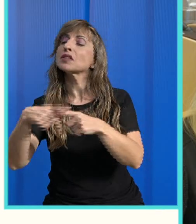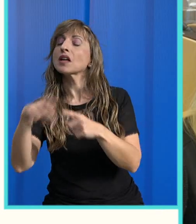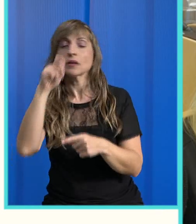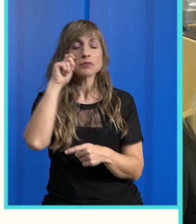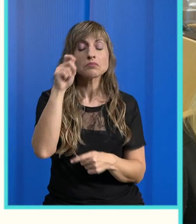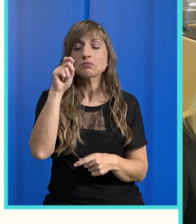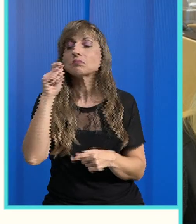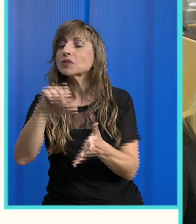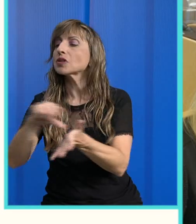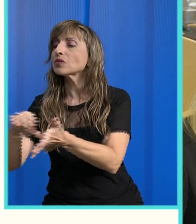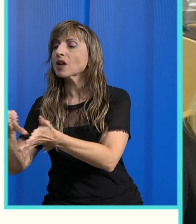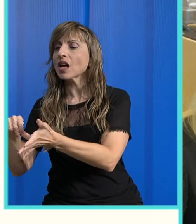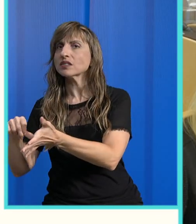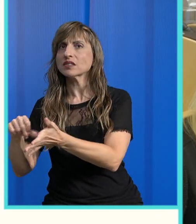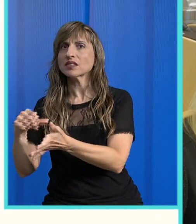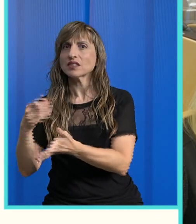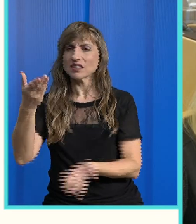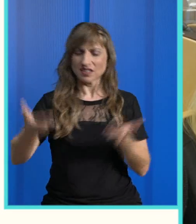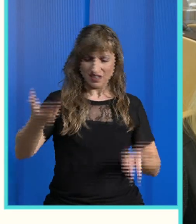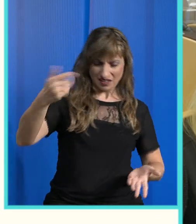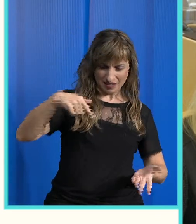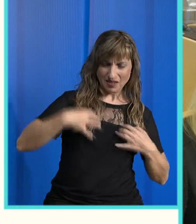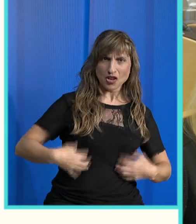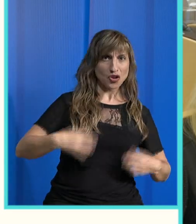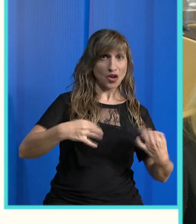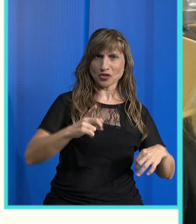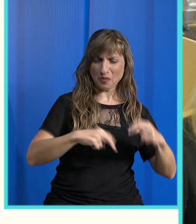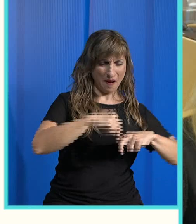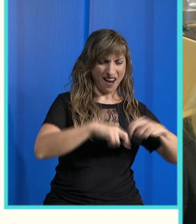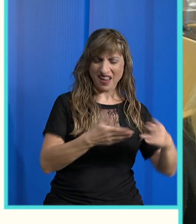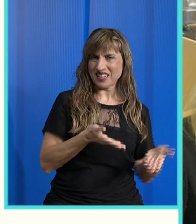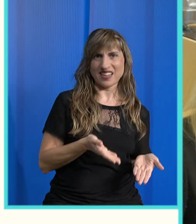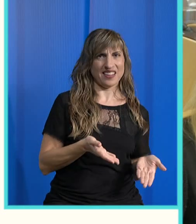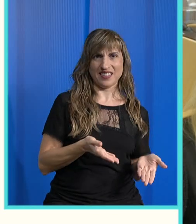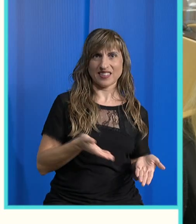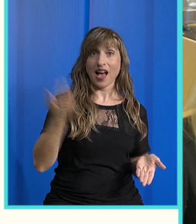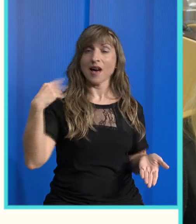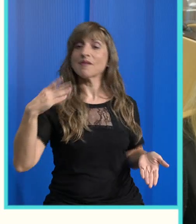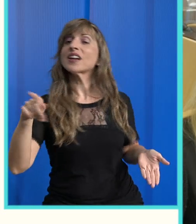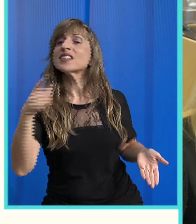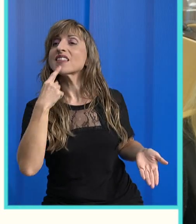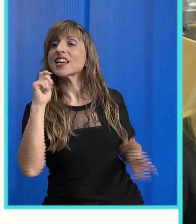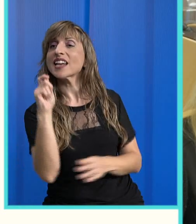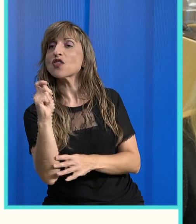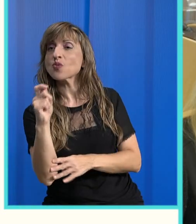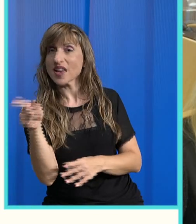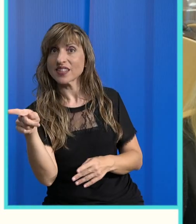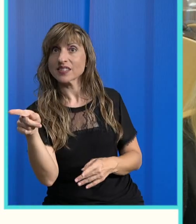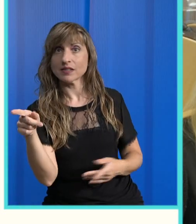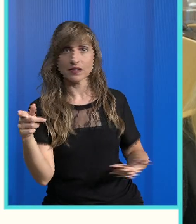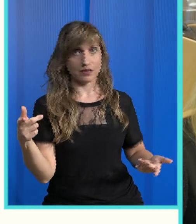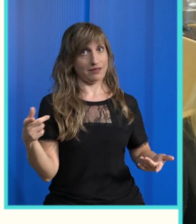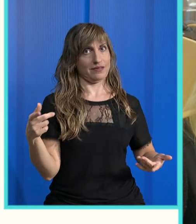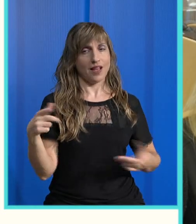és una anomalia que tinguem els castellers com els tenim. Ho és, abans l'alcalde ha citat Granollers, només cal veure quin